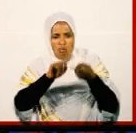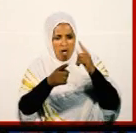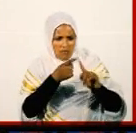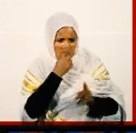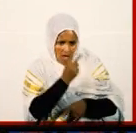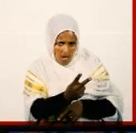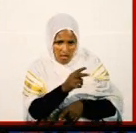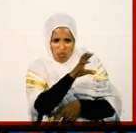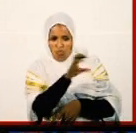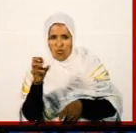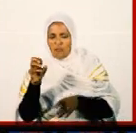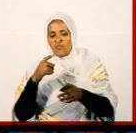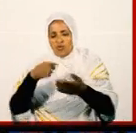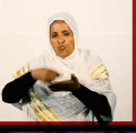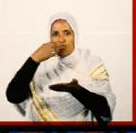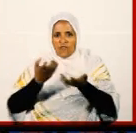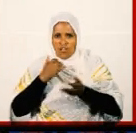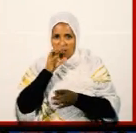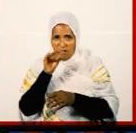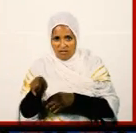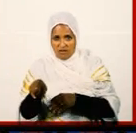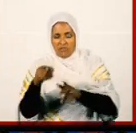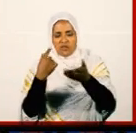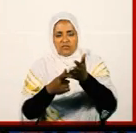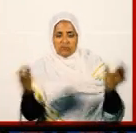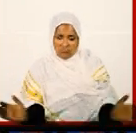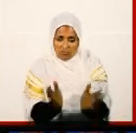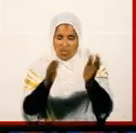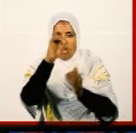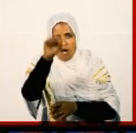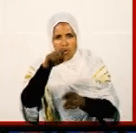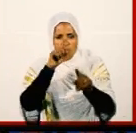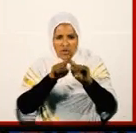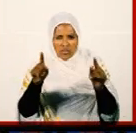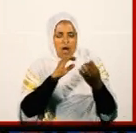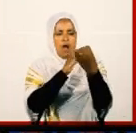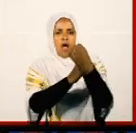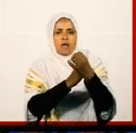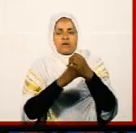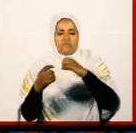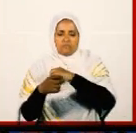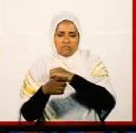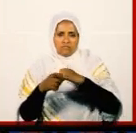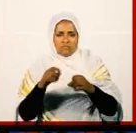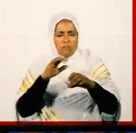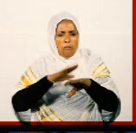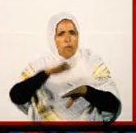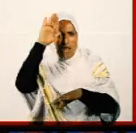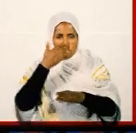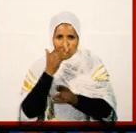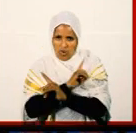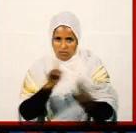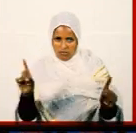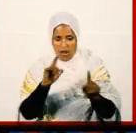ይላሉ። ጓደኞቻቸው ሲቆርቡ ያሉ እና ይህ የሚበረታታ ሆኖ ግን አቅማቸውን የሚፈትን መሆን